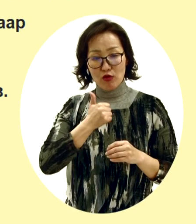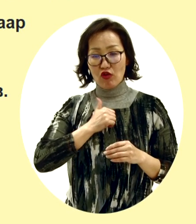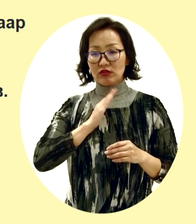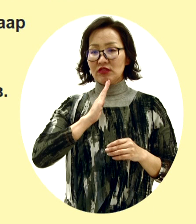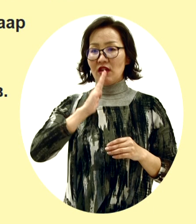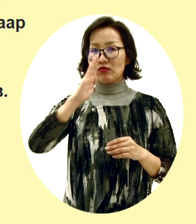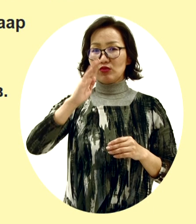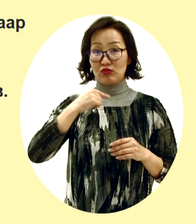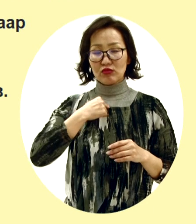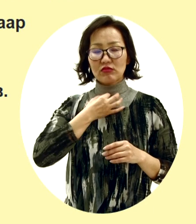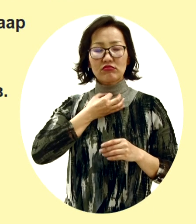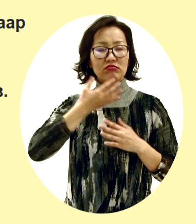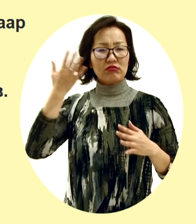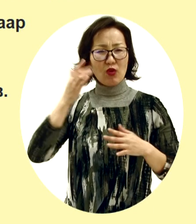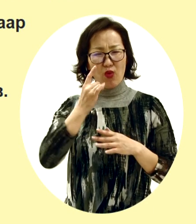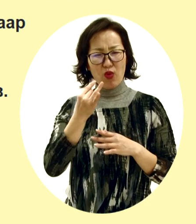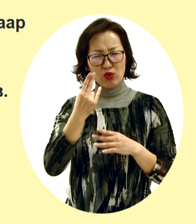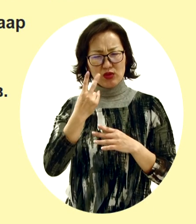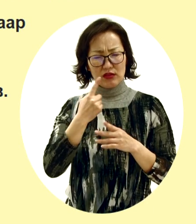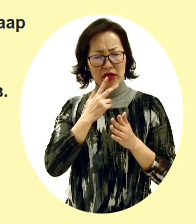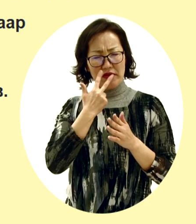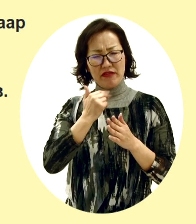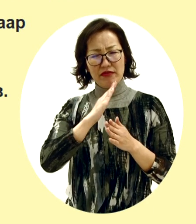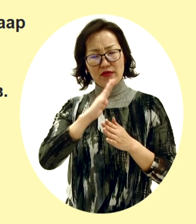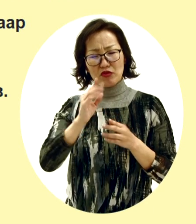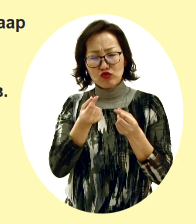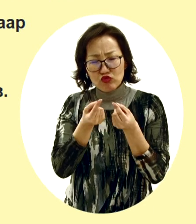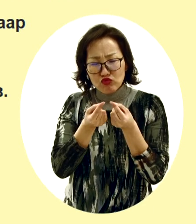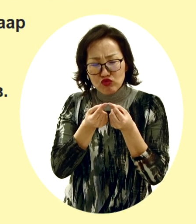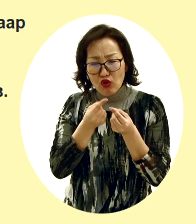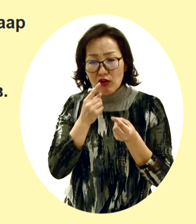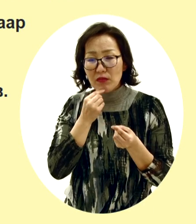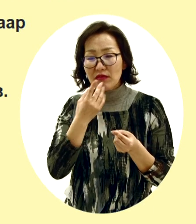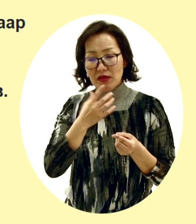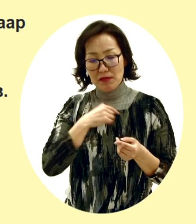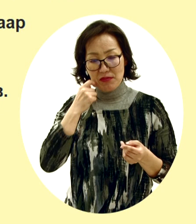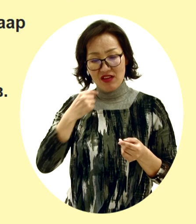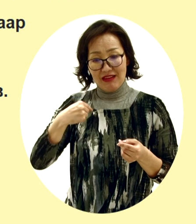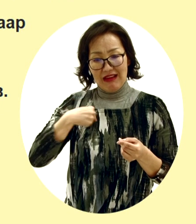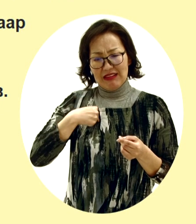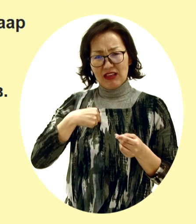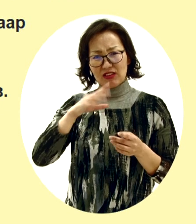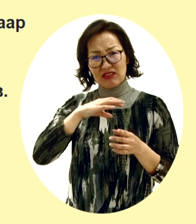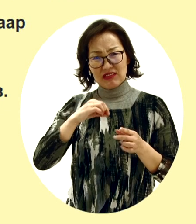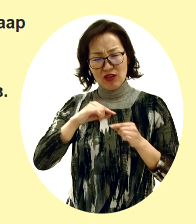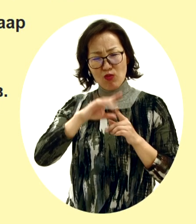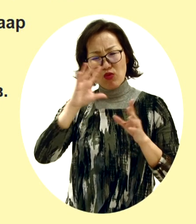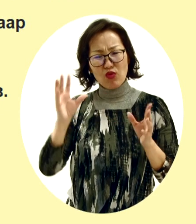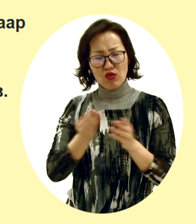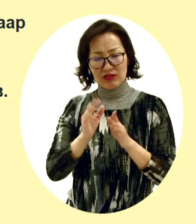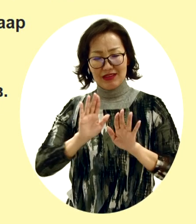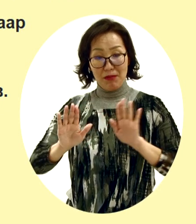дуутай болсон ба гэрийн таазнаа хурц үзүүртэй мисцүүж өчүүхэн төдий хөдлөхөд биеийг нь хатгахаар бүх